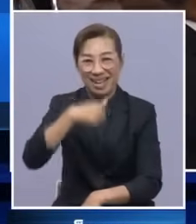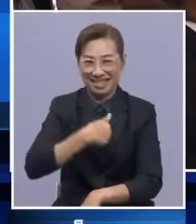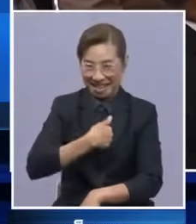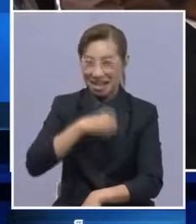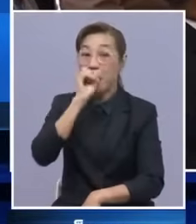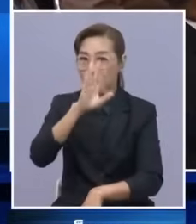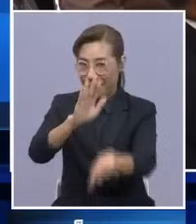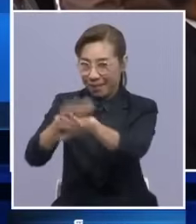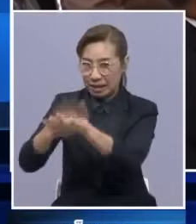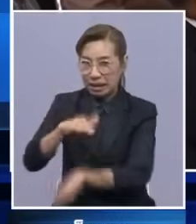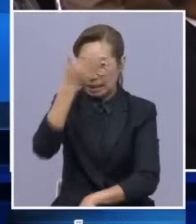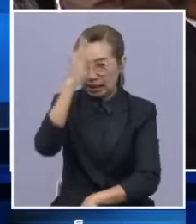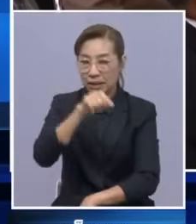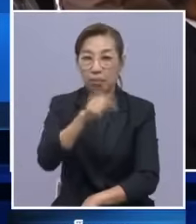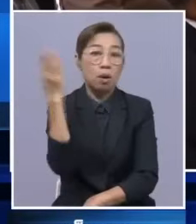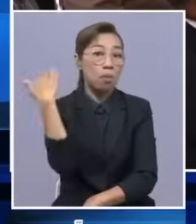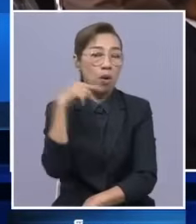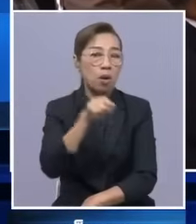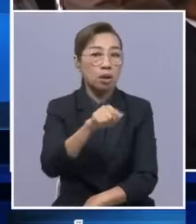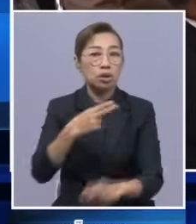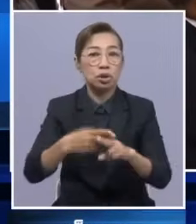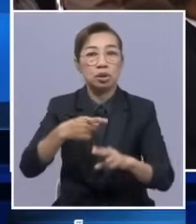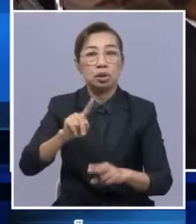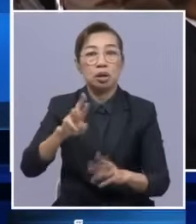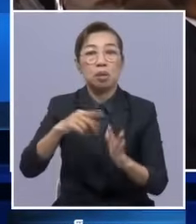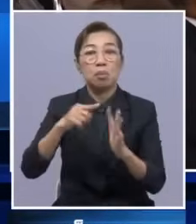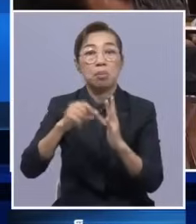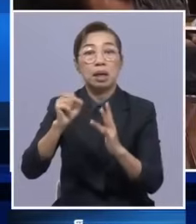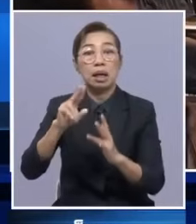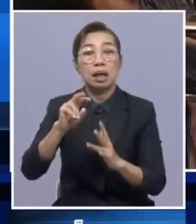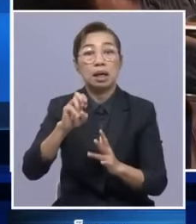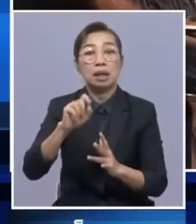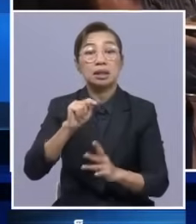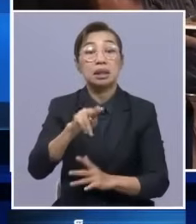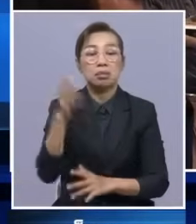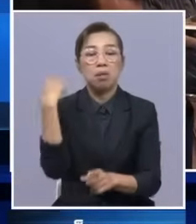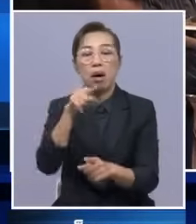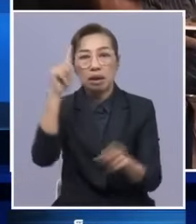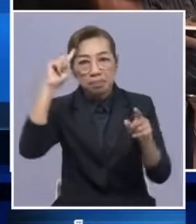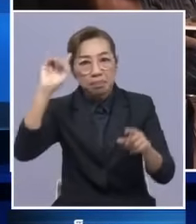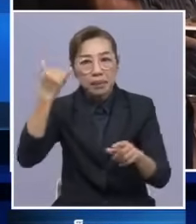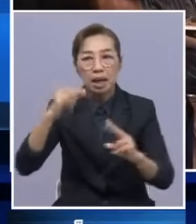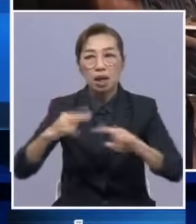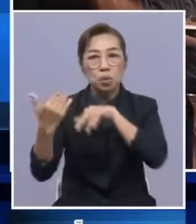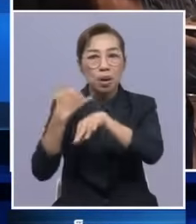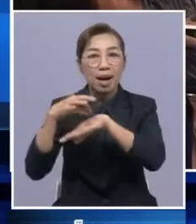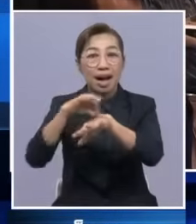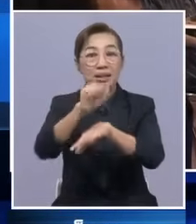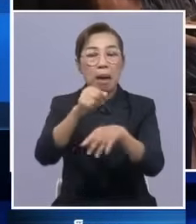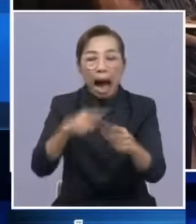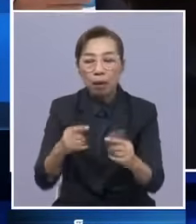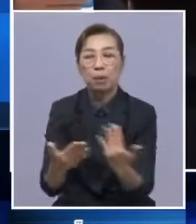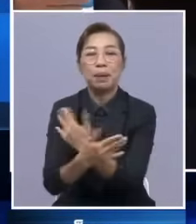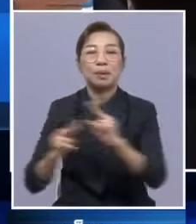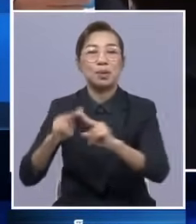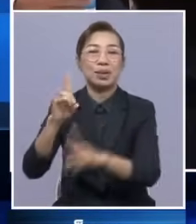คือตอนนั้นนะคุณประเสริฐเหมือนจะเป็นเต็งรัฐมนตรีคมนาคม ใช่ใช่ แต่ตอนนี้ท่านก็ได้เป็นรัฐมนตรี DES ก็รอดูก็อยากให้มันเสร็จนะฮะไม่ว่าจะประก